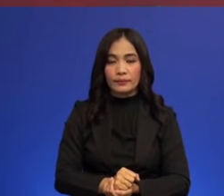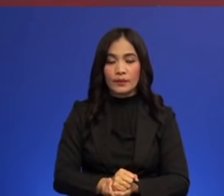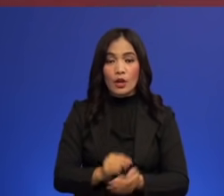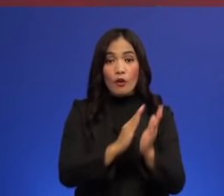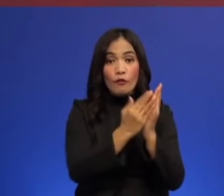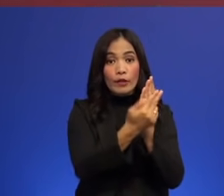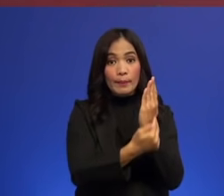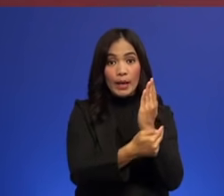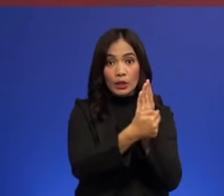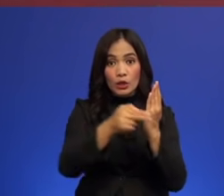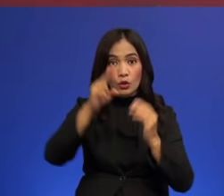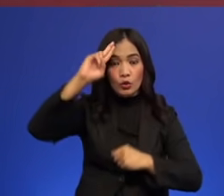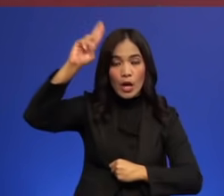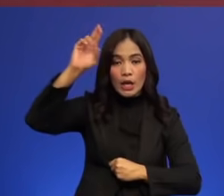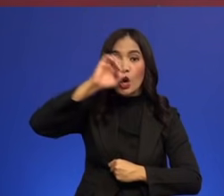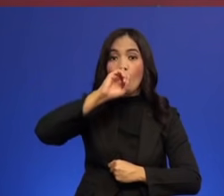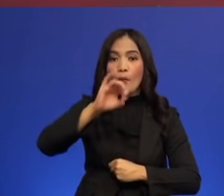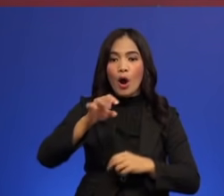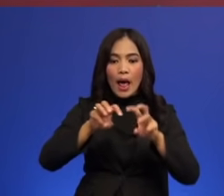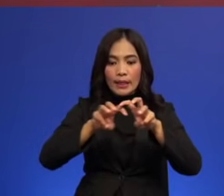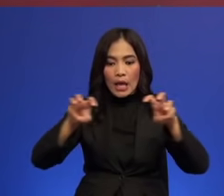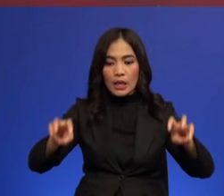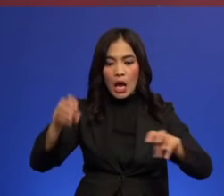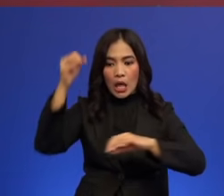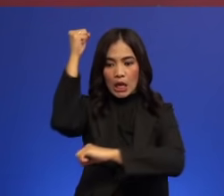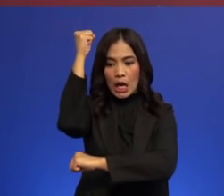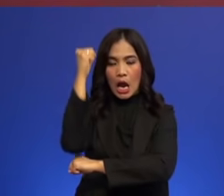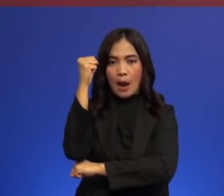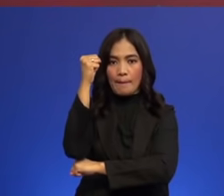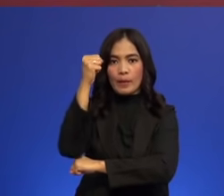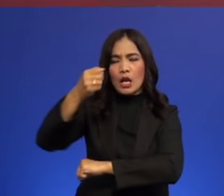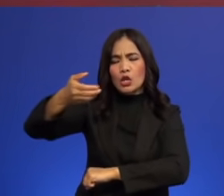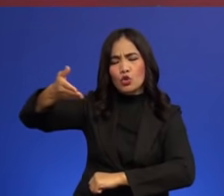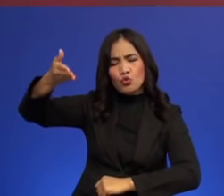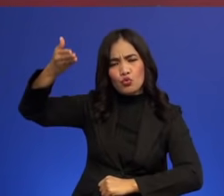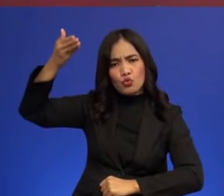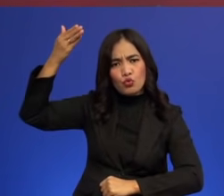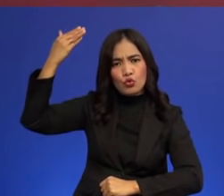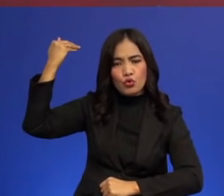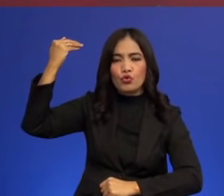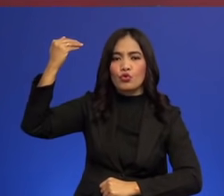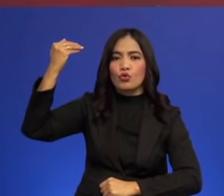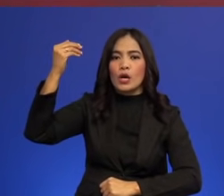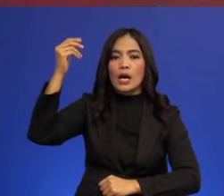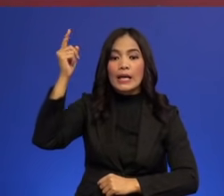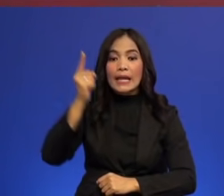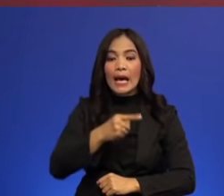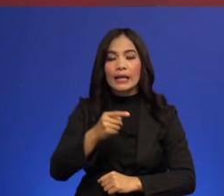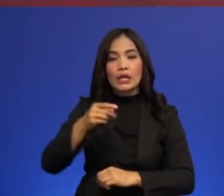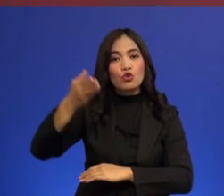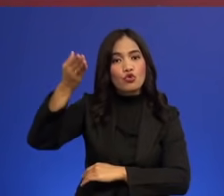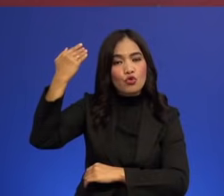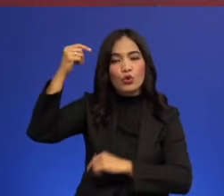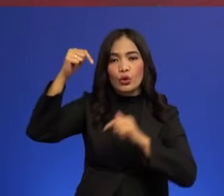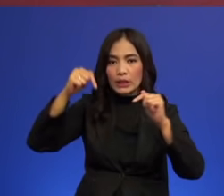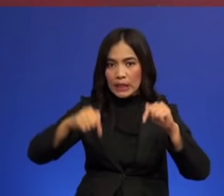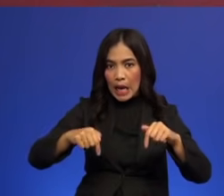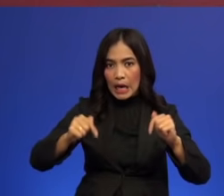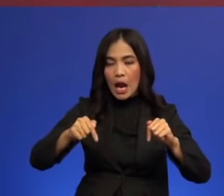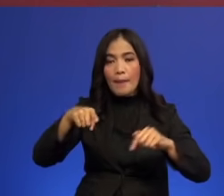Firman Tuhan mengatakan, tahtamu tegak sejak dahulu kala dari kekal engkau